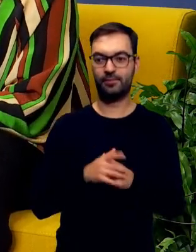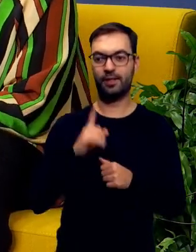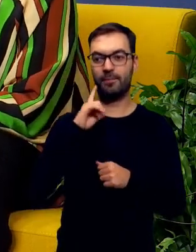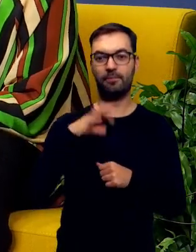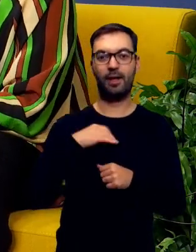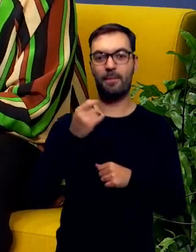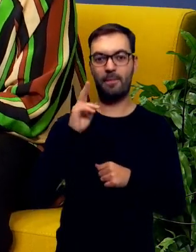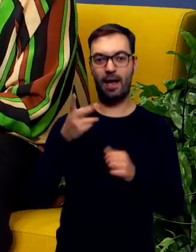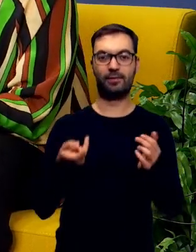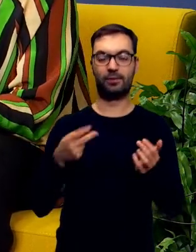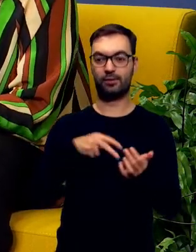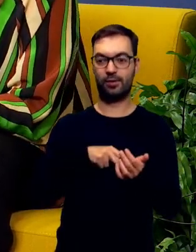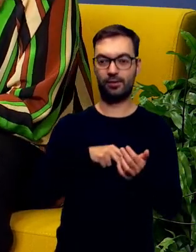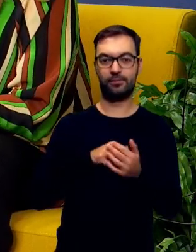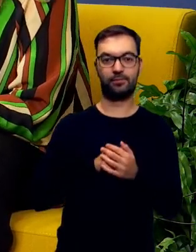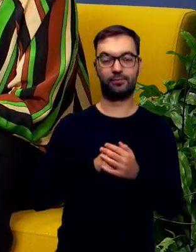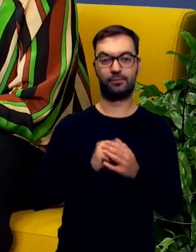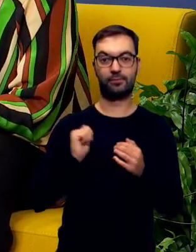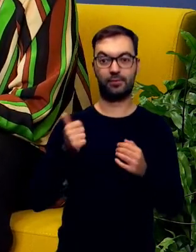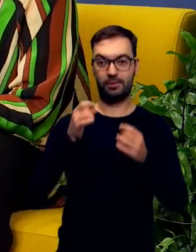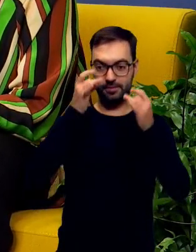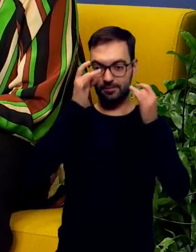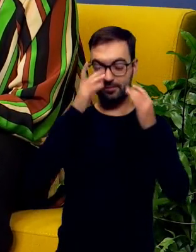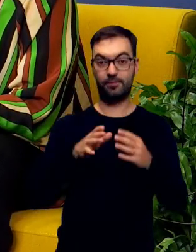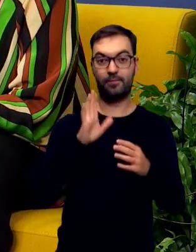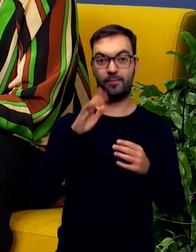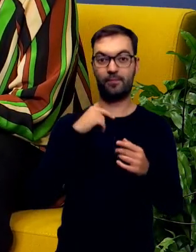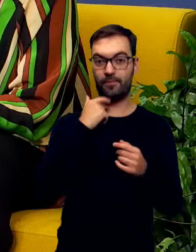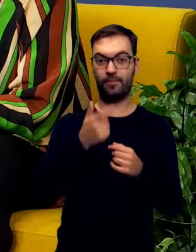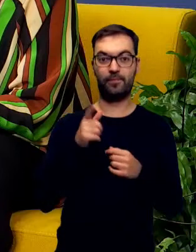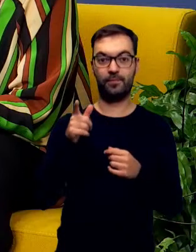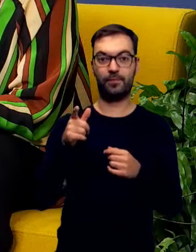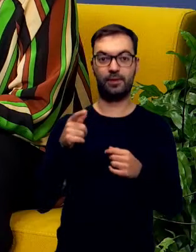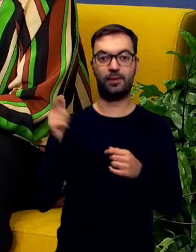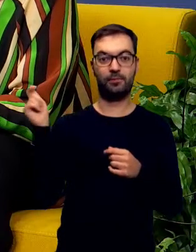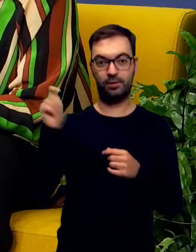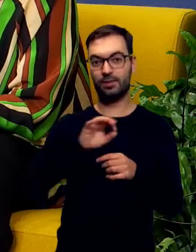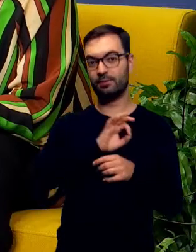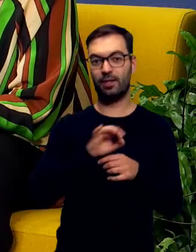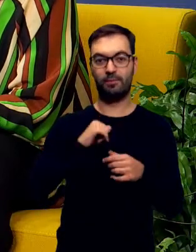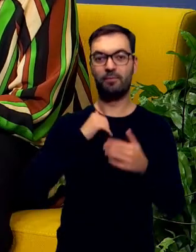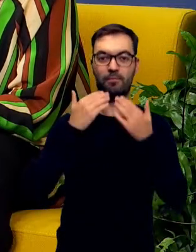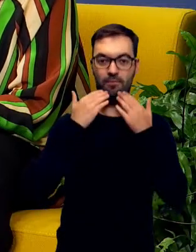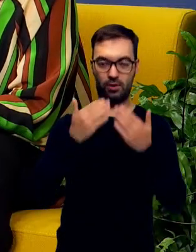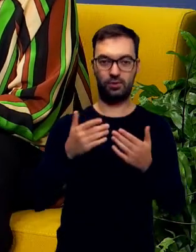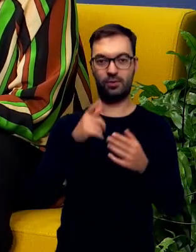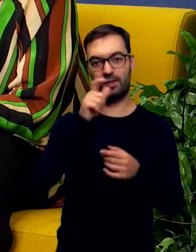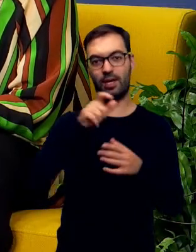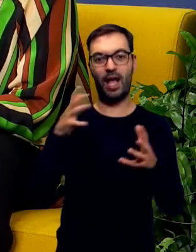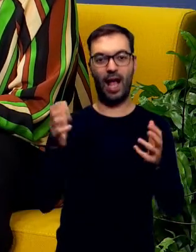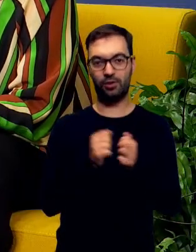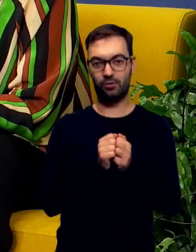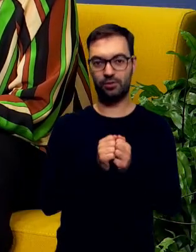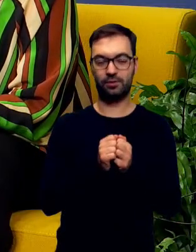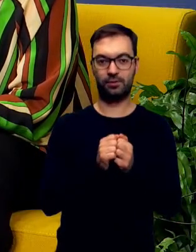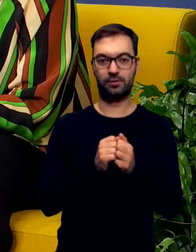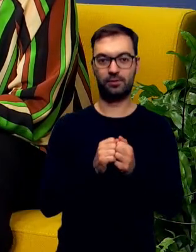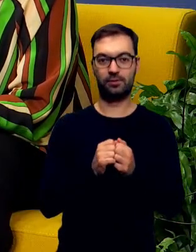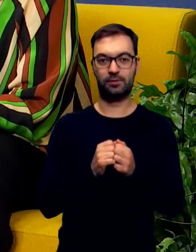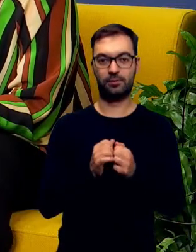pan Marek wstał i najpierw się rozpłakał, potem powiedział, że on przyjechał specjalnie, żeby podziękować ratownikom,